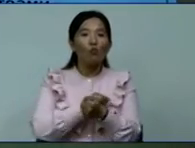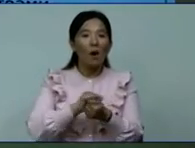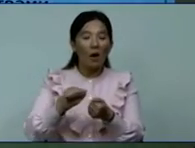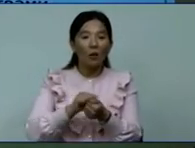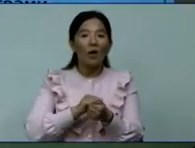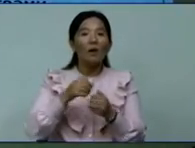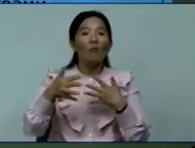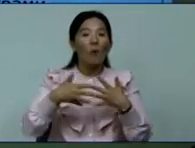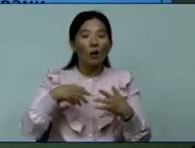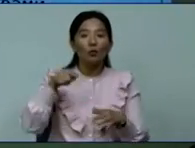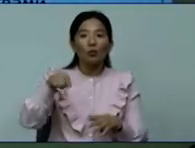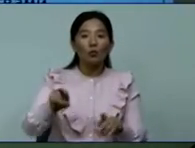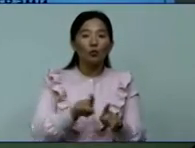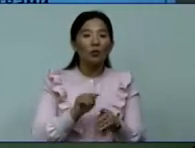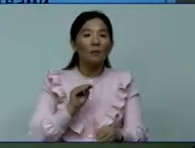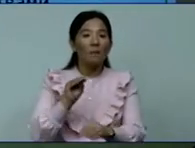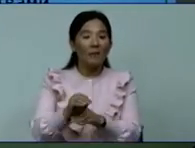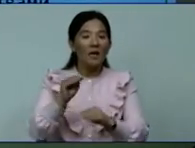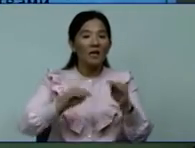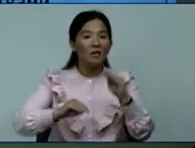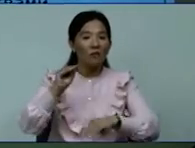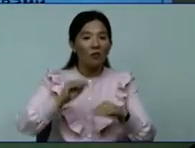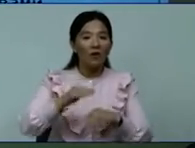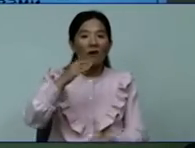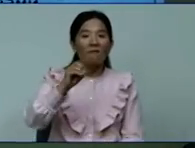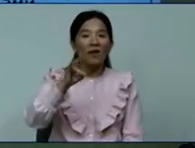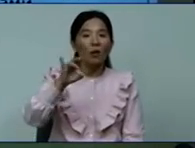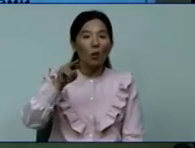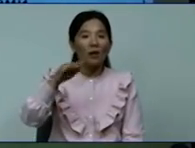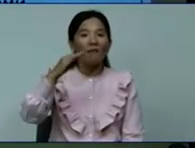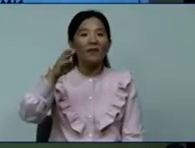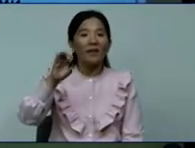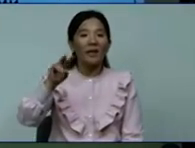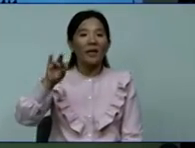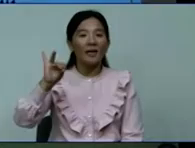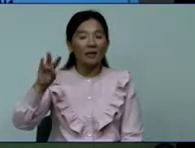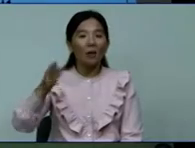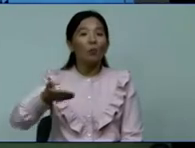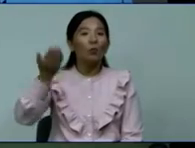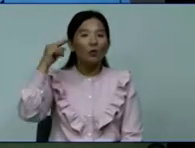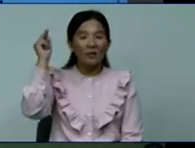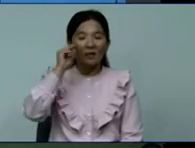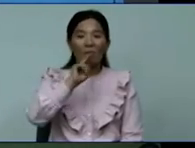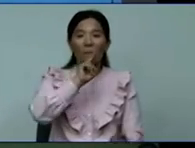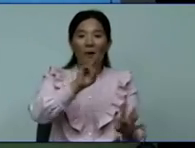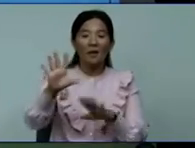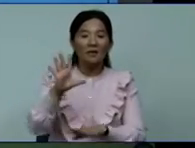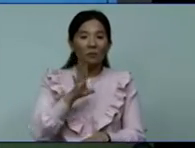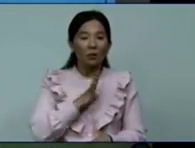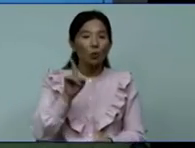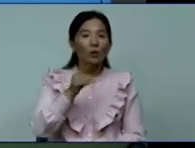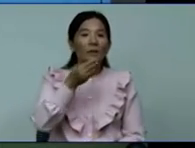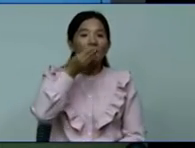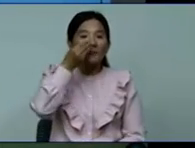И в сам раствор можно также добавить фенолфталеин. На прошлом занятии, если вы помните, я вам показывала, что мы в